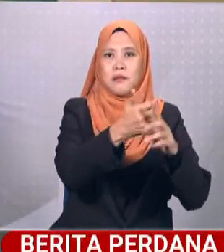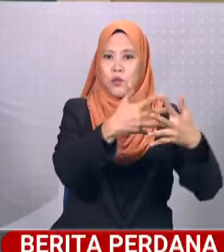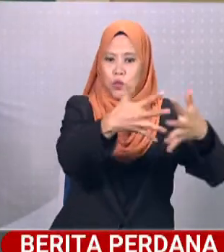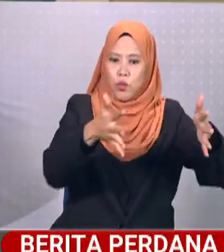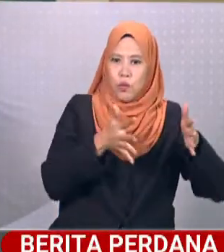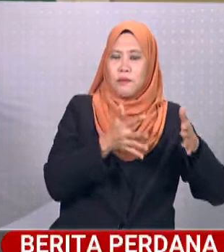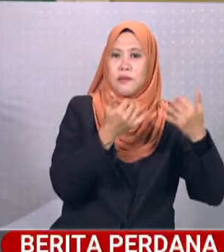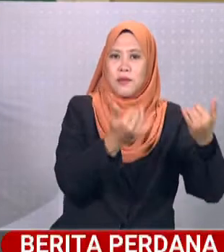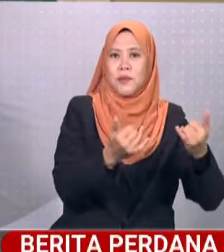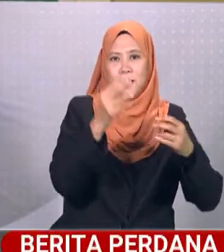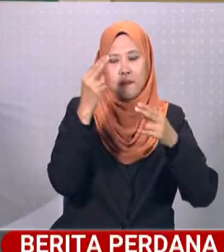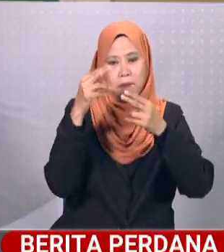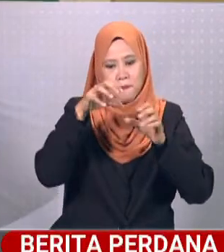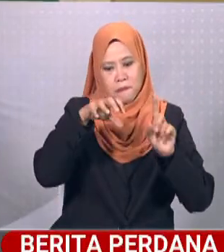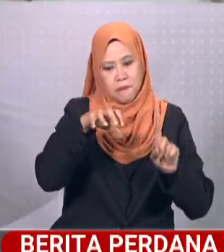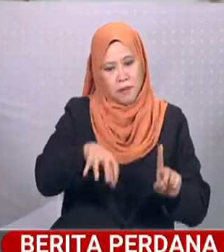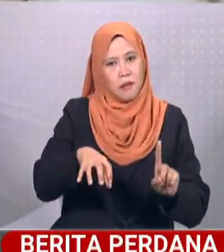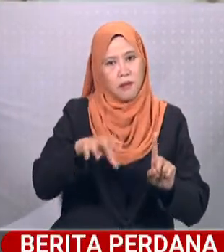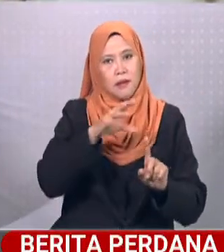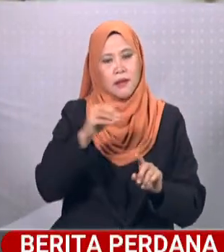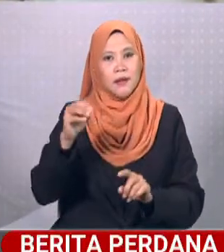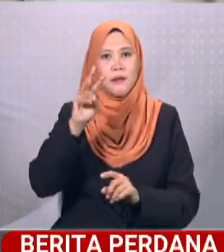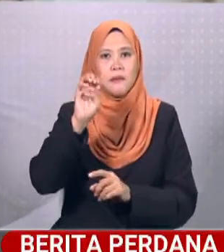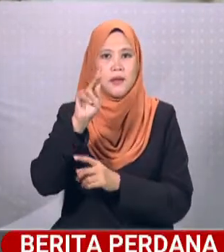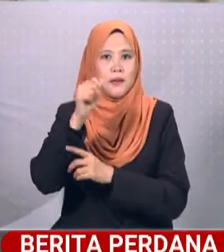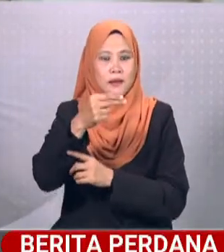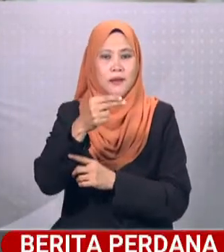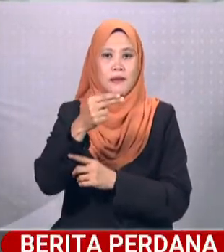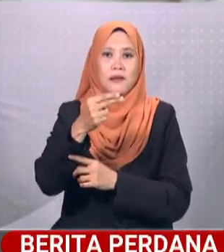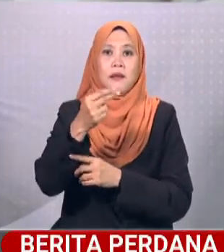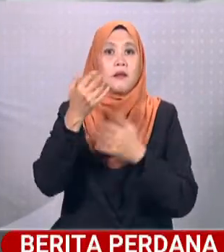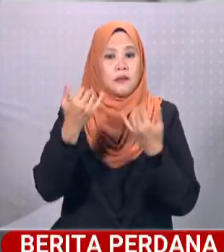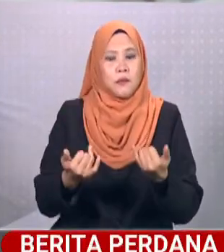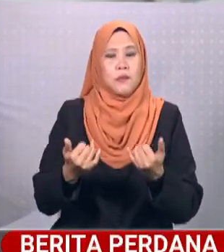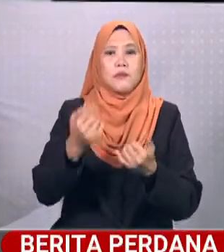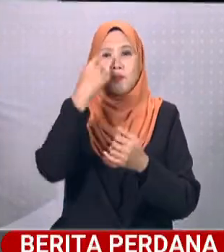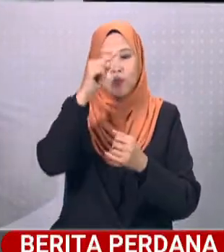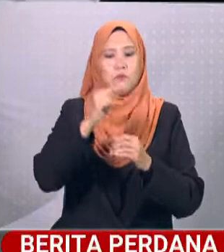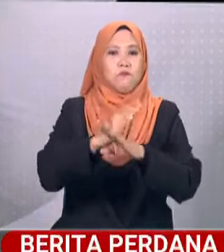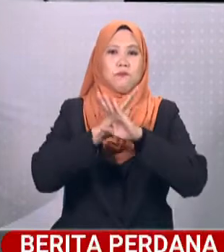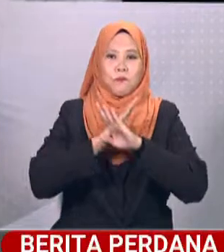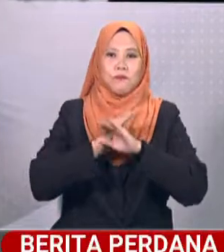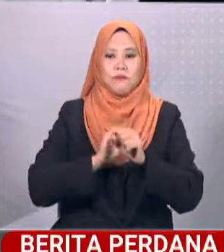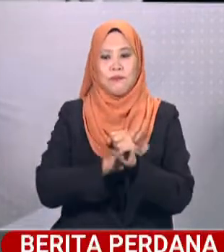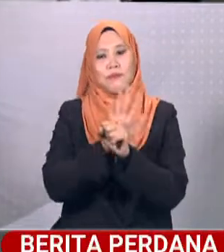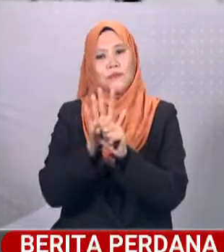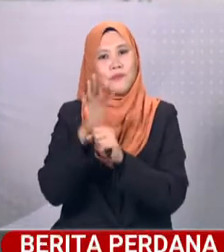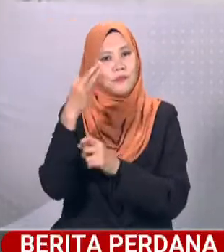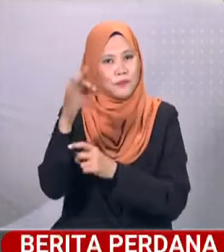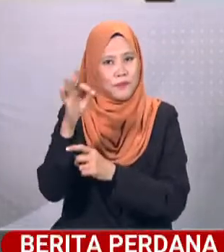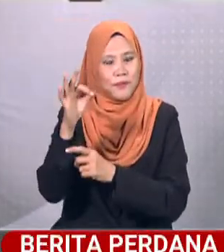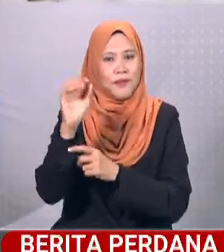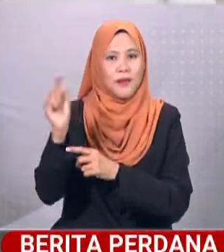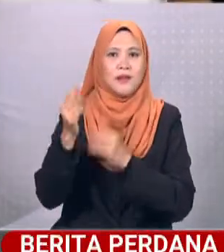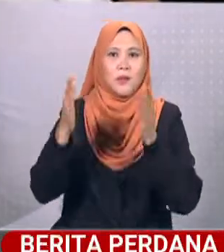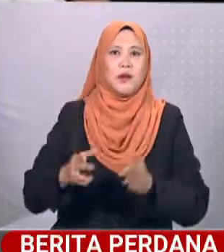24 jam di Mekah dan Madinah sehingga diberitahu kelak. Langkah terbaru ini bagi memerangi penularan pandemi COVID-19.